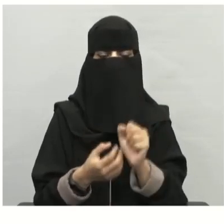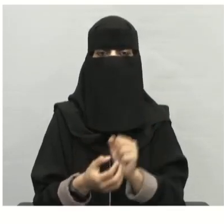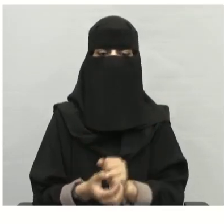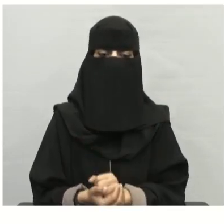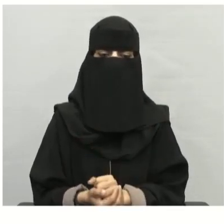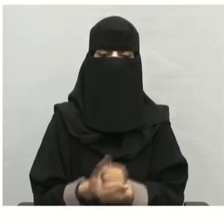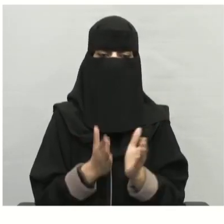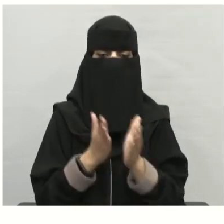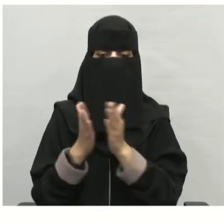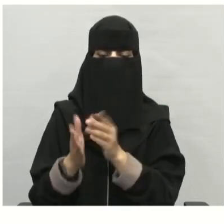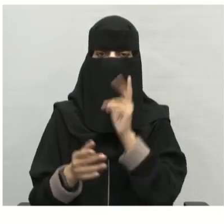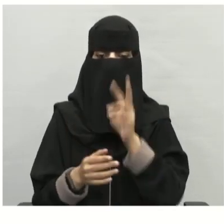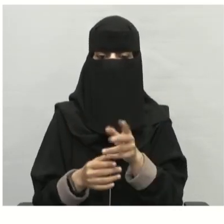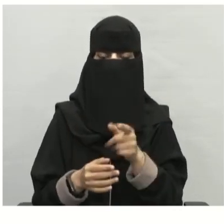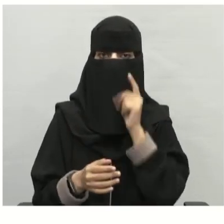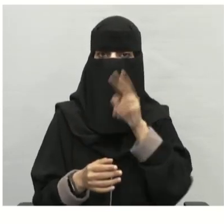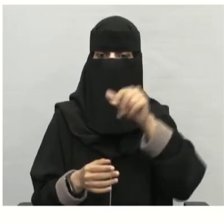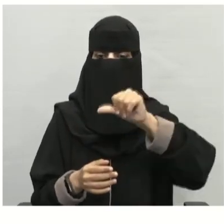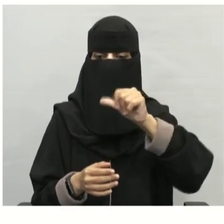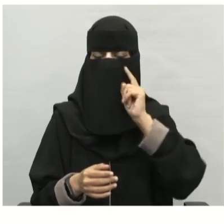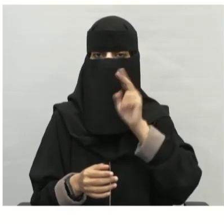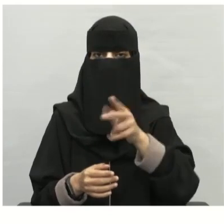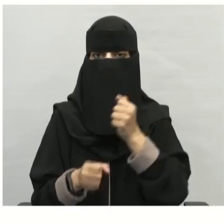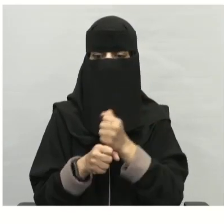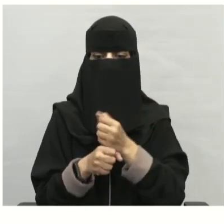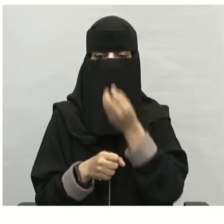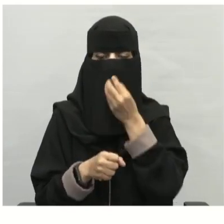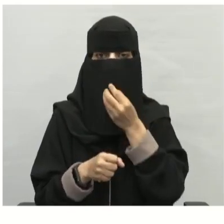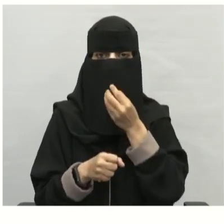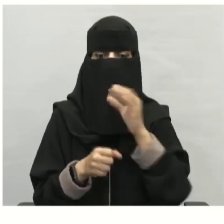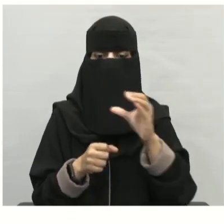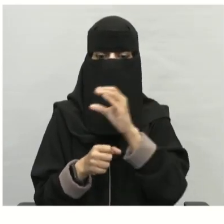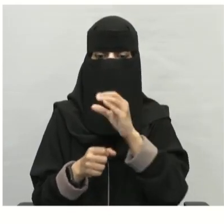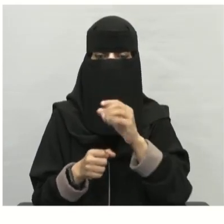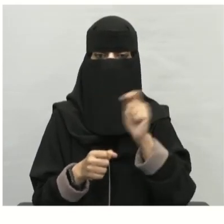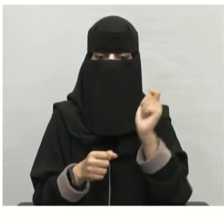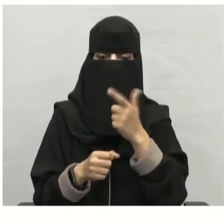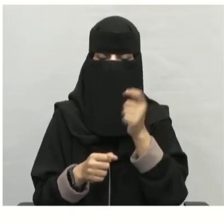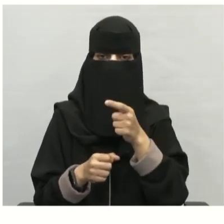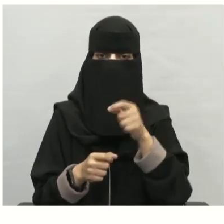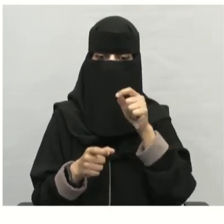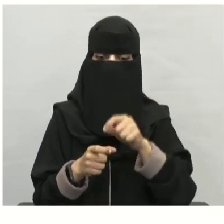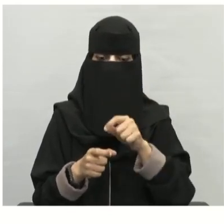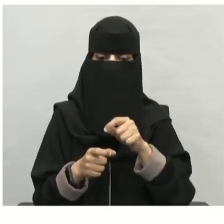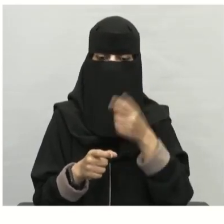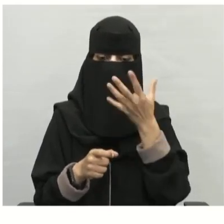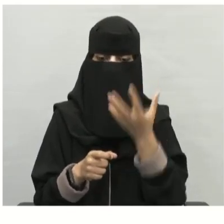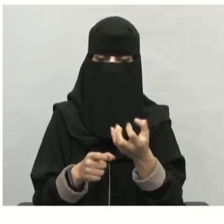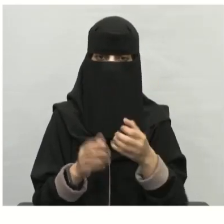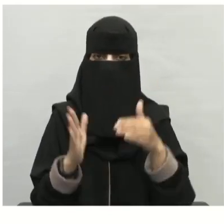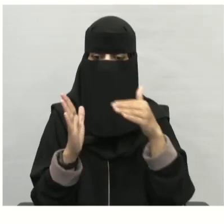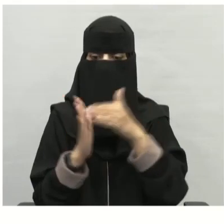ايضا من العادات الغذائيه السيئه كانت لدينا تناول الوجبات السريعه في